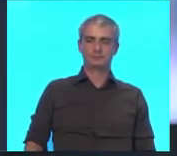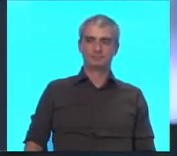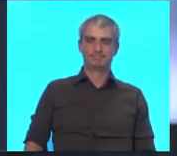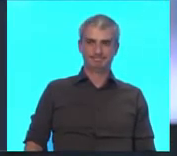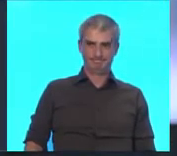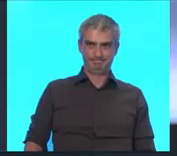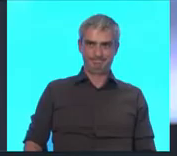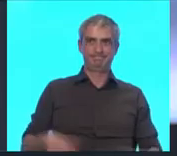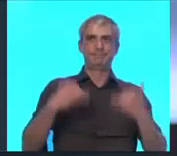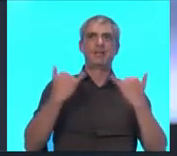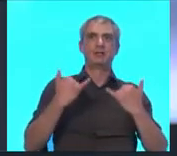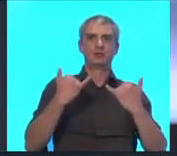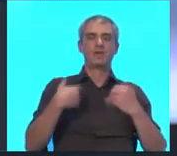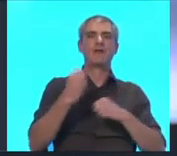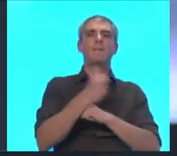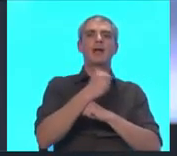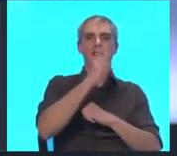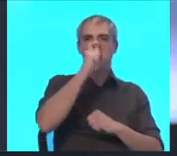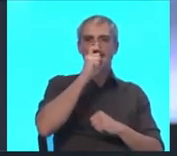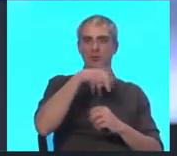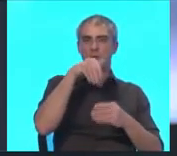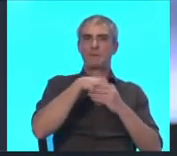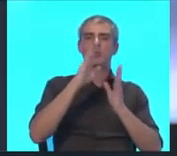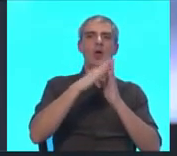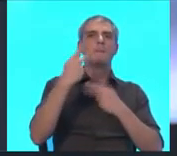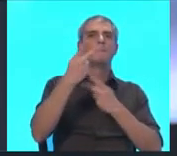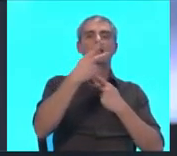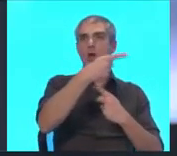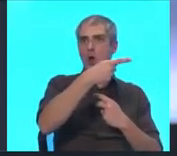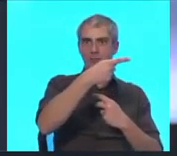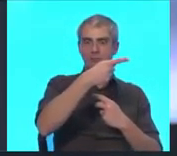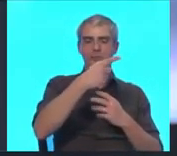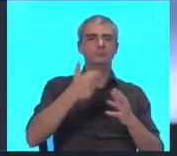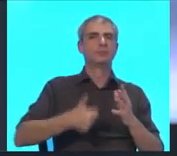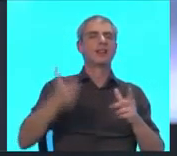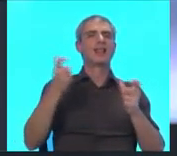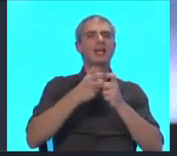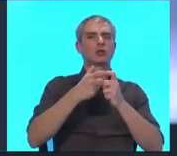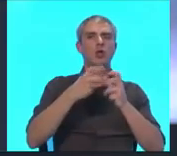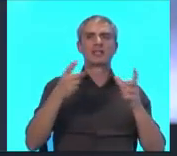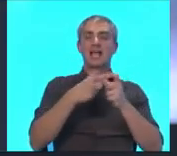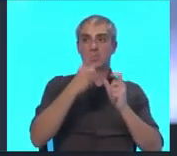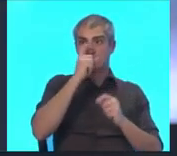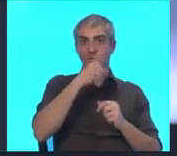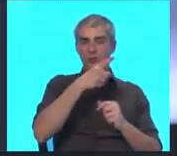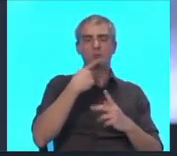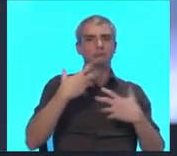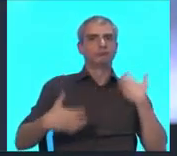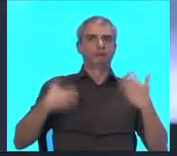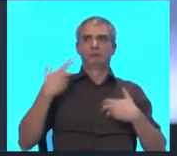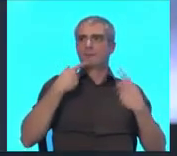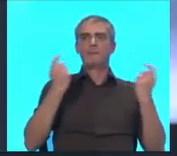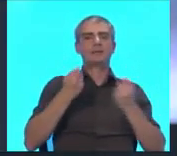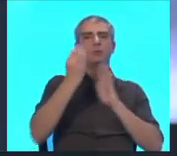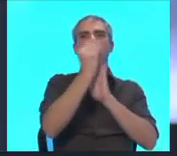אנחנו עכשיו למחדל הזיהומים בבתי החולים. מנהלי היחידות למחלות זיהומיות זוהמים על פרסום בדוח